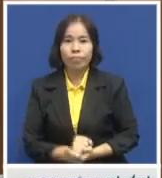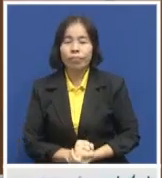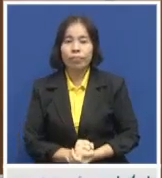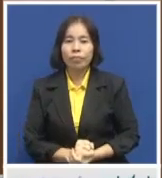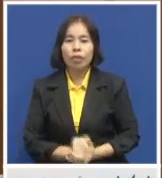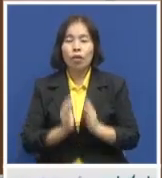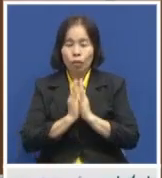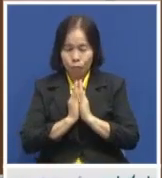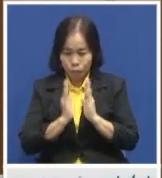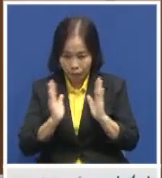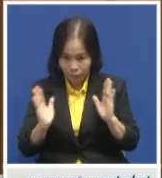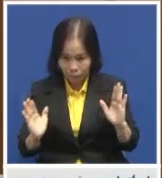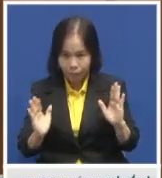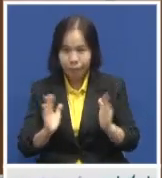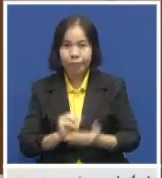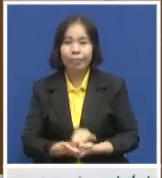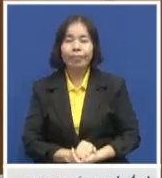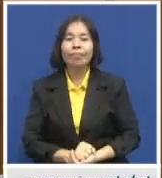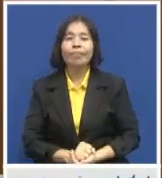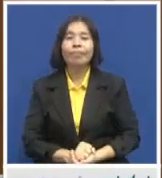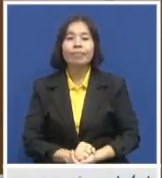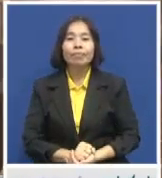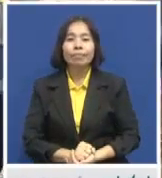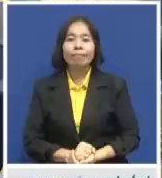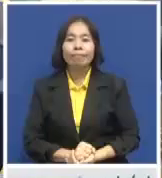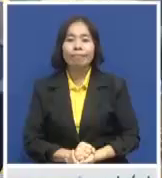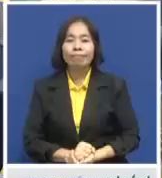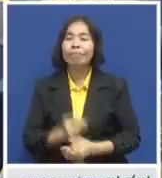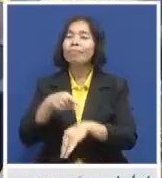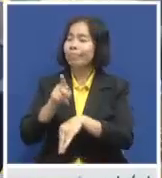ขอบพระคุณครับ ขอบคุณครับท่านครับ